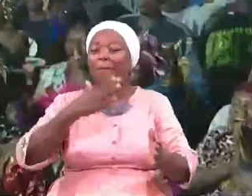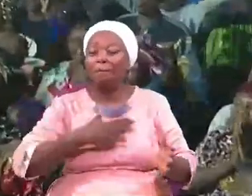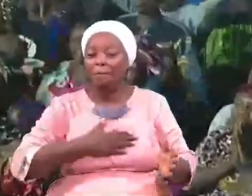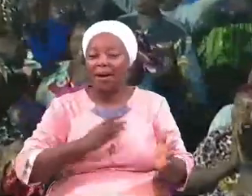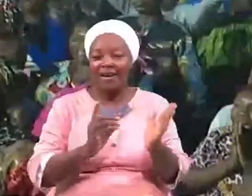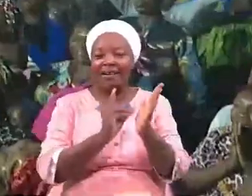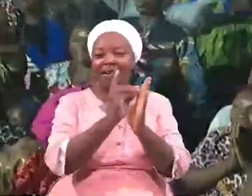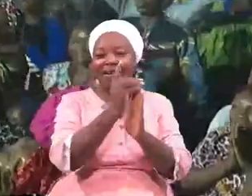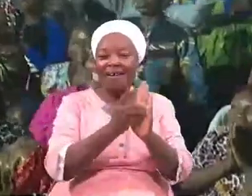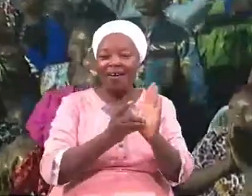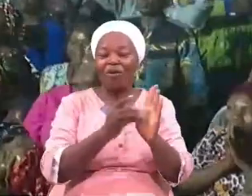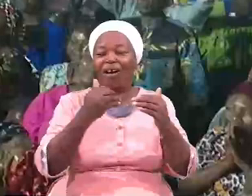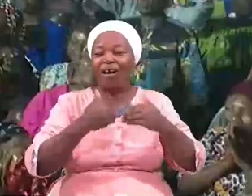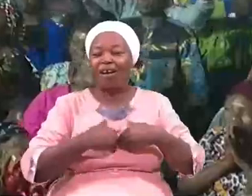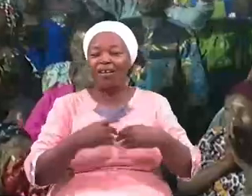Mon heure a sonné.